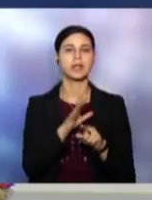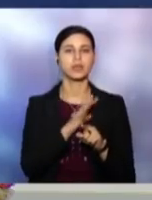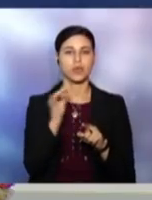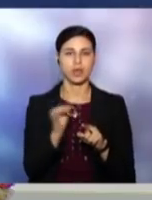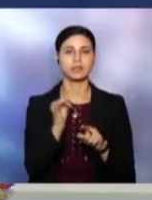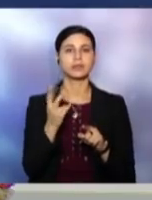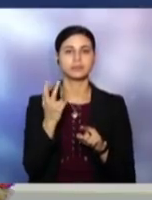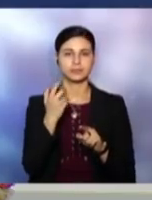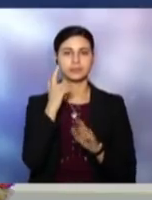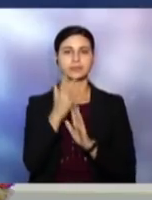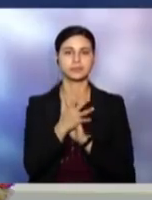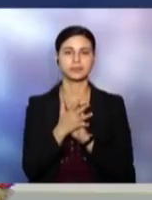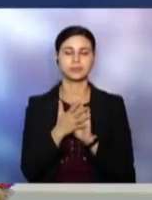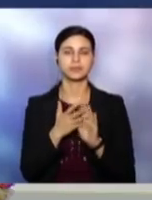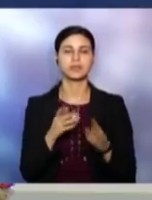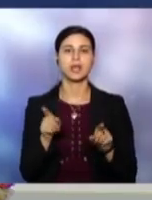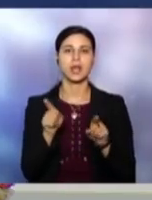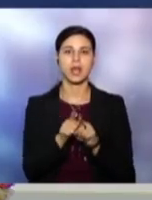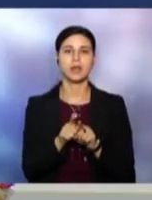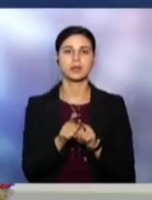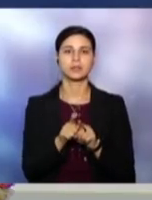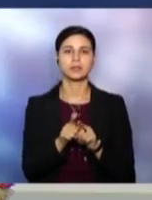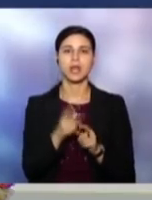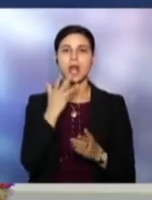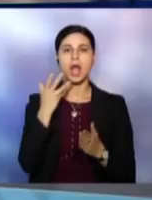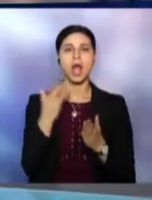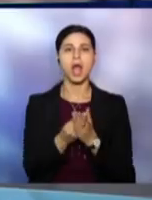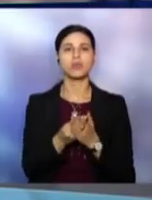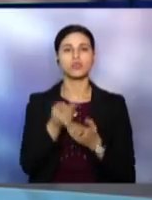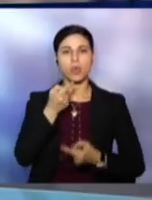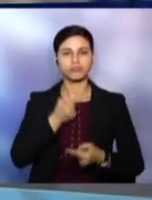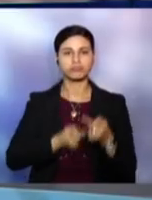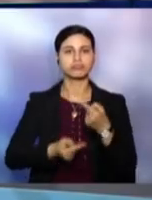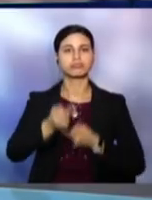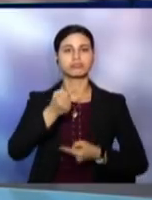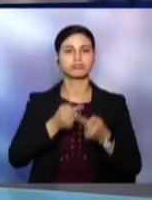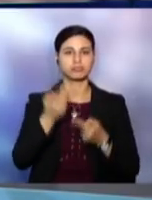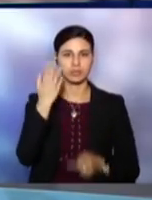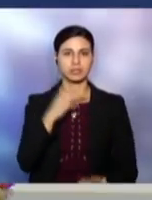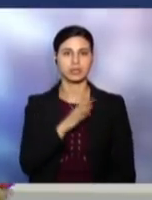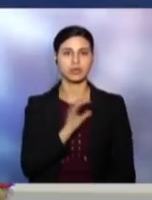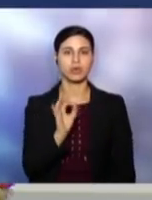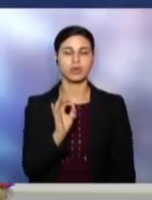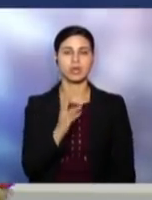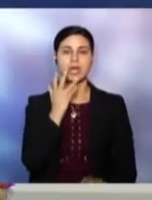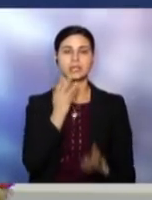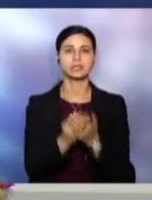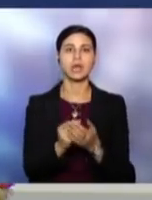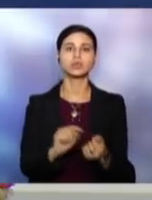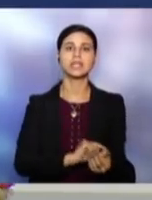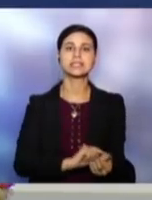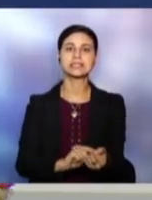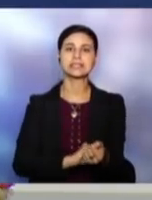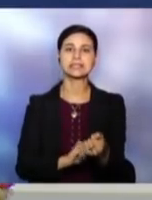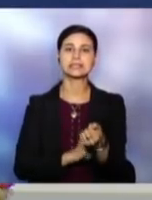ლაპარაკი. ეგრეთ წოდებული ავტოჰემოტრანსფუზიას ვიყენებდით ხოლმე, იყო ესეთი მეთოდი, ანუ საკუთარი სისხლი